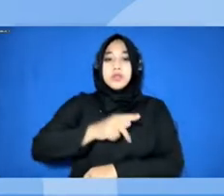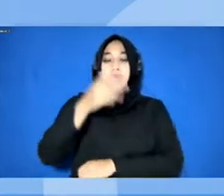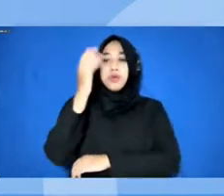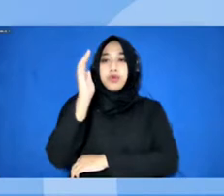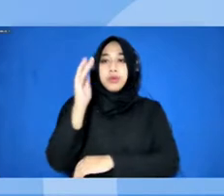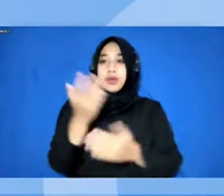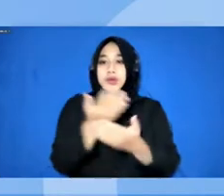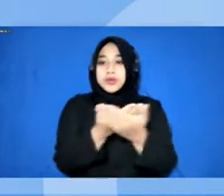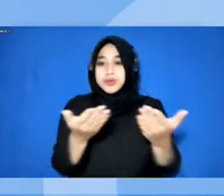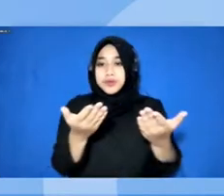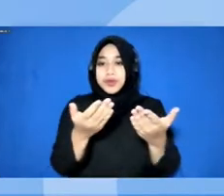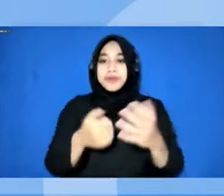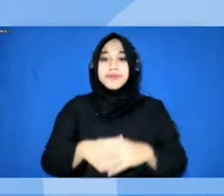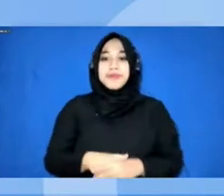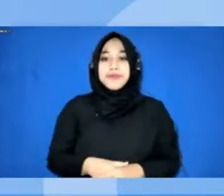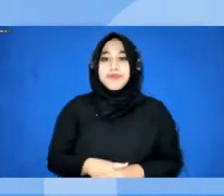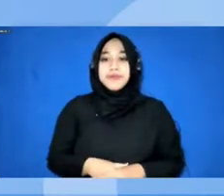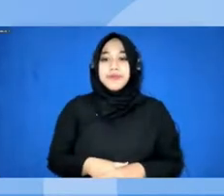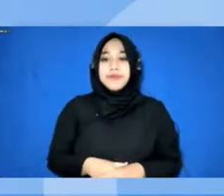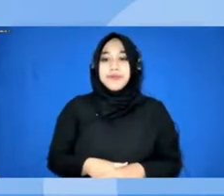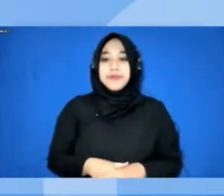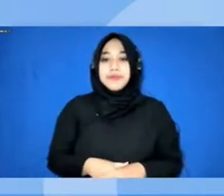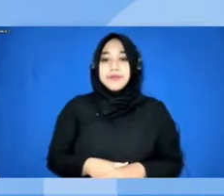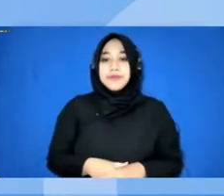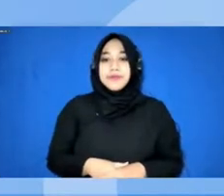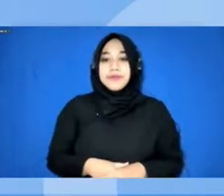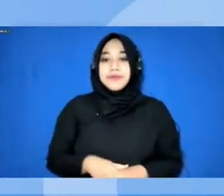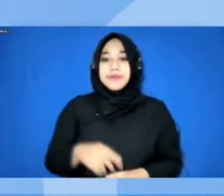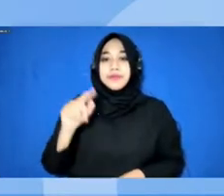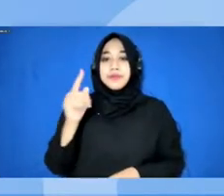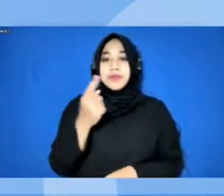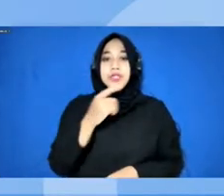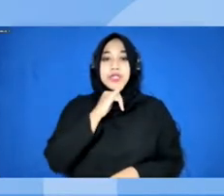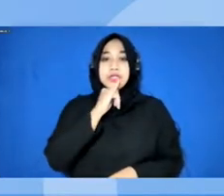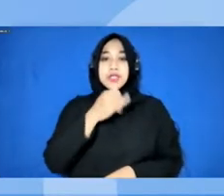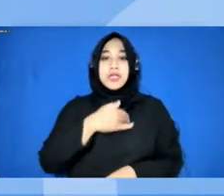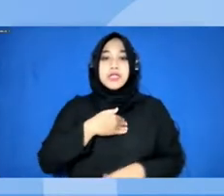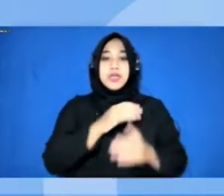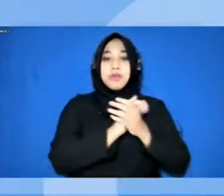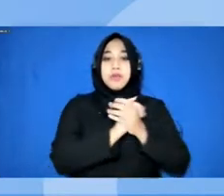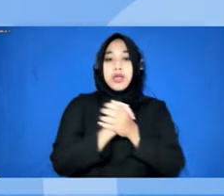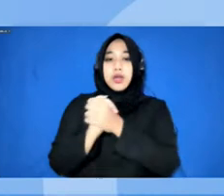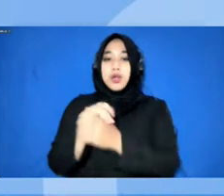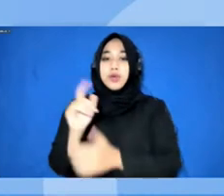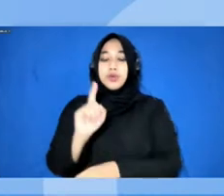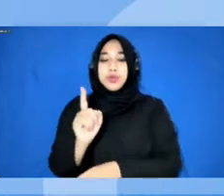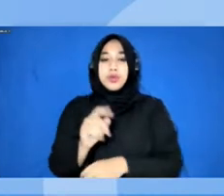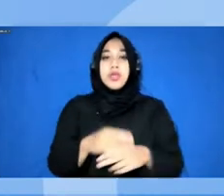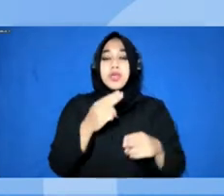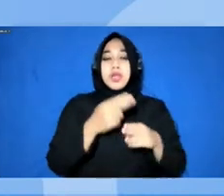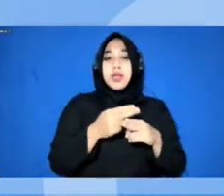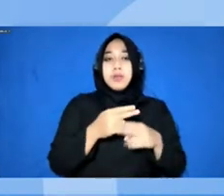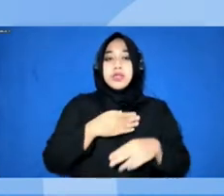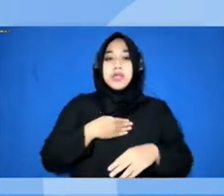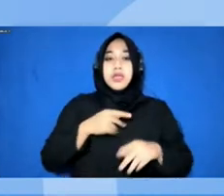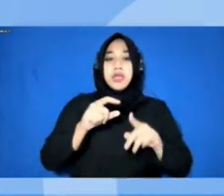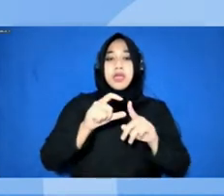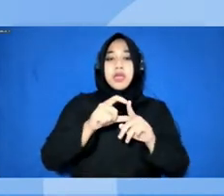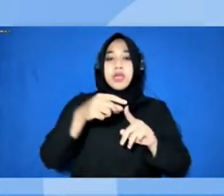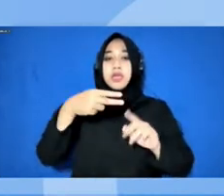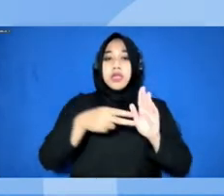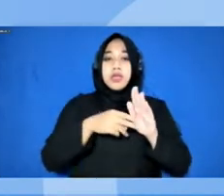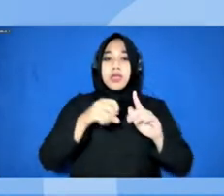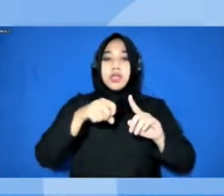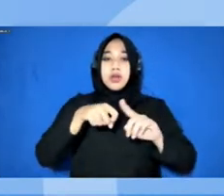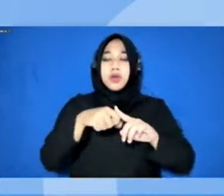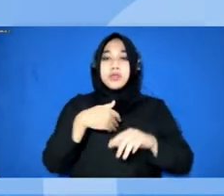sekalian. Hadirin, pertama-tama izinkan saya memperkenalkan diri. Nama saya Dino Safitri, saya saat